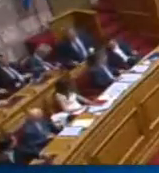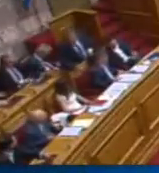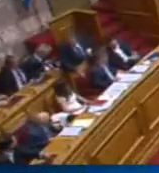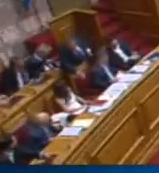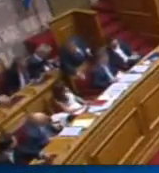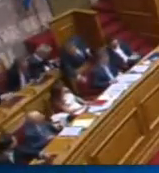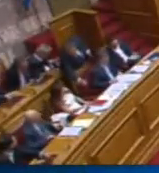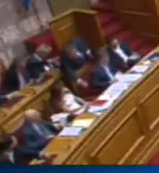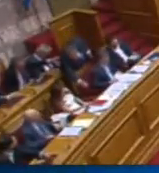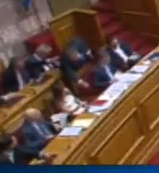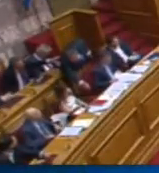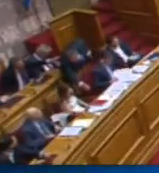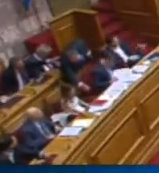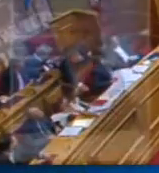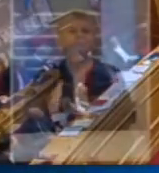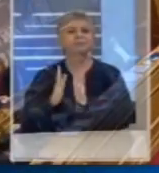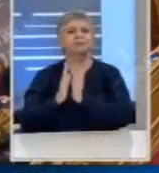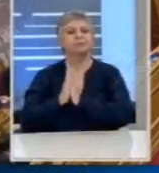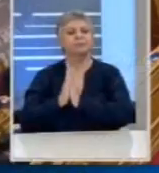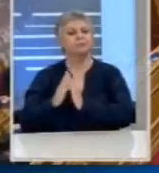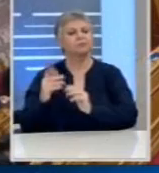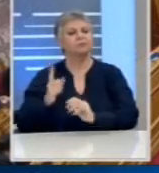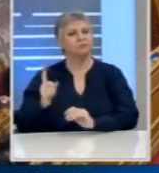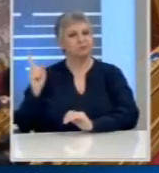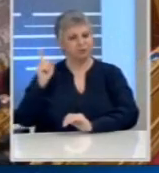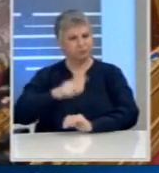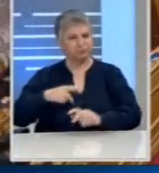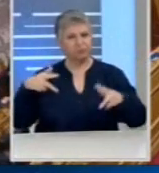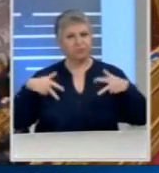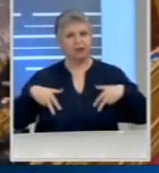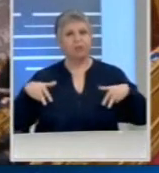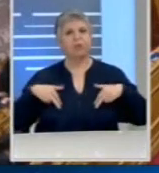Παρακαλώ να έρθει στο βήμα ο Υπουργός Οικονομικών, κύριος Ευκλήδης Ακαλώτος.